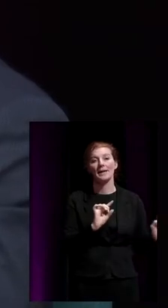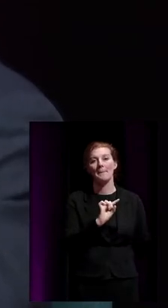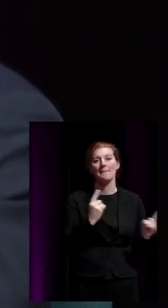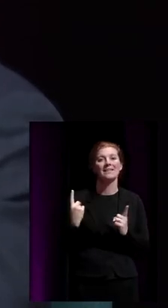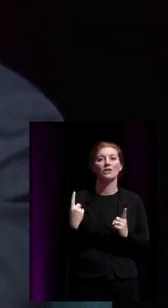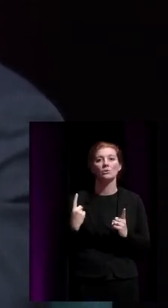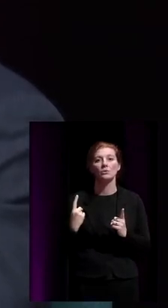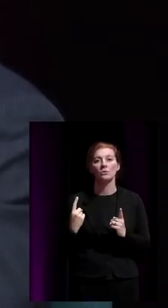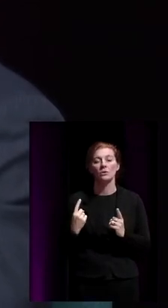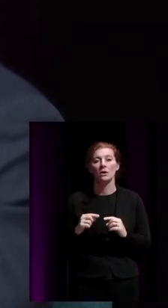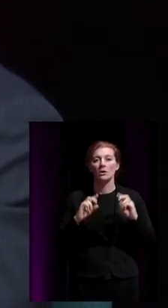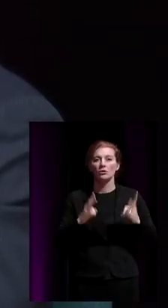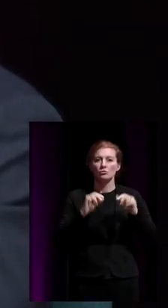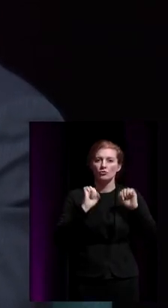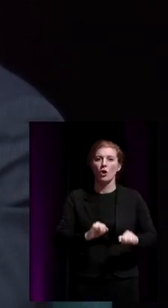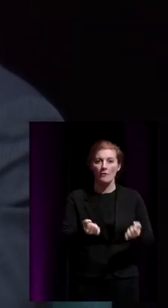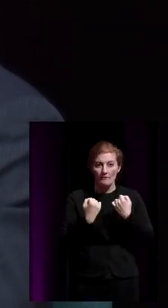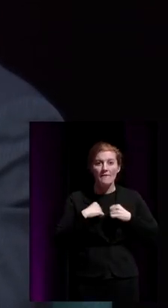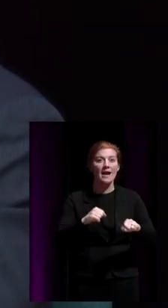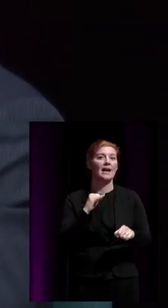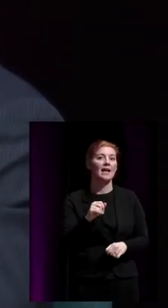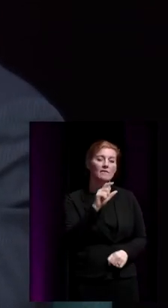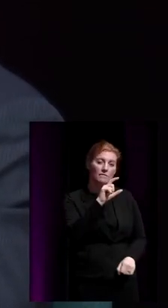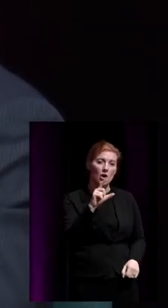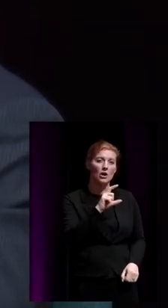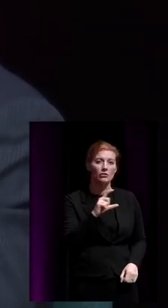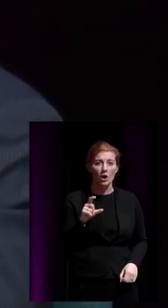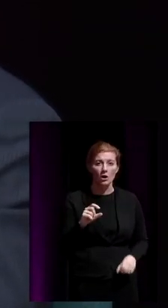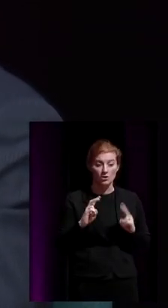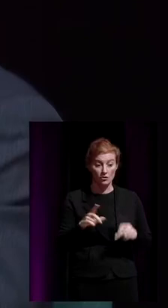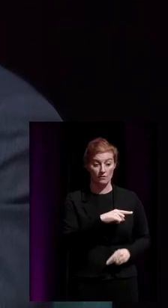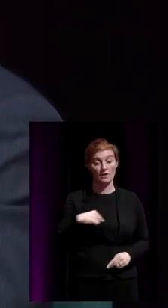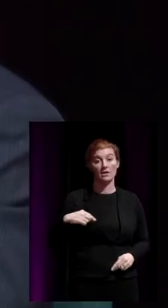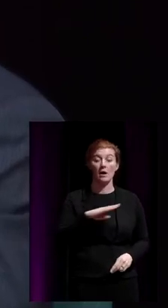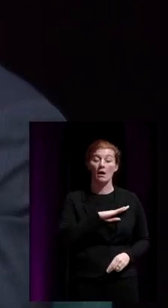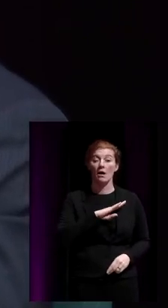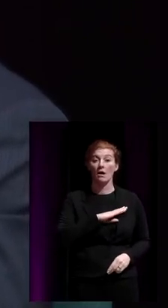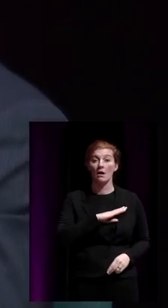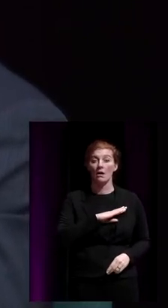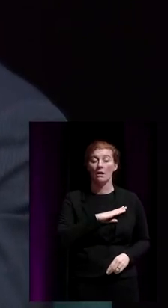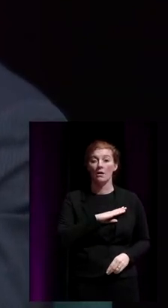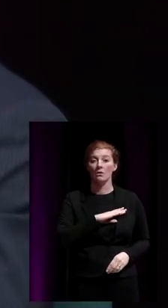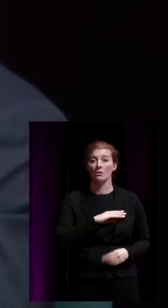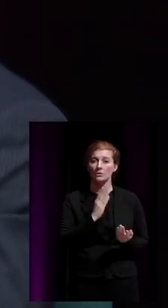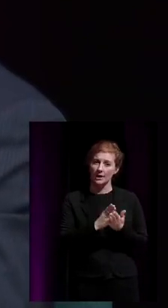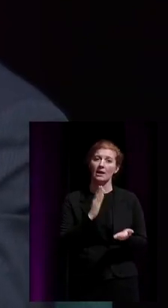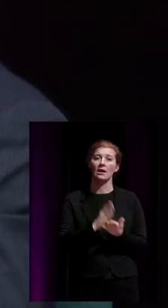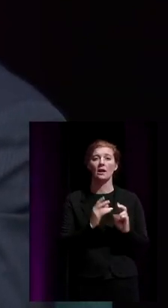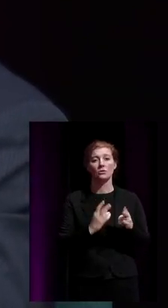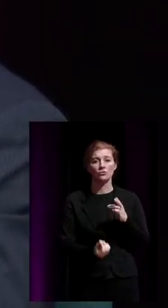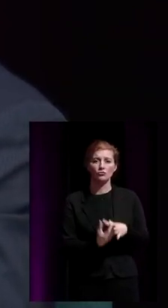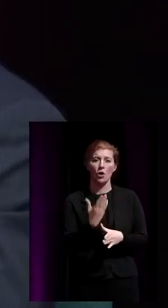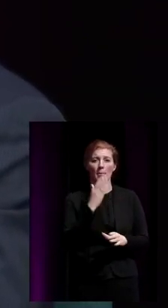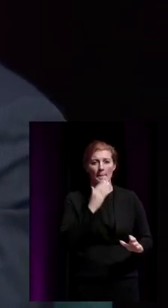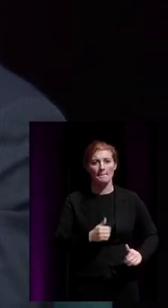människor som ska verka i de företagen som vi har. Och då gäller det liksom att skapa bästa